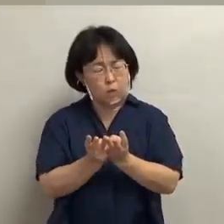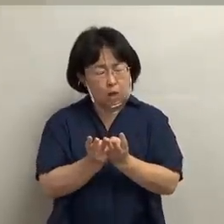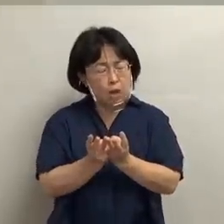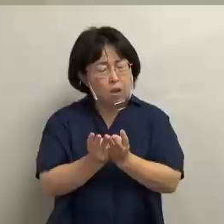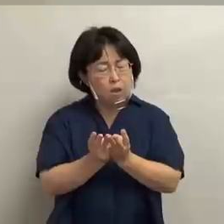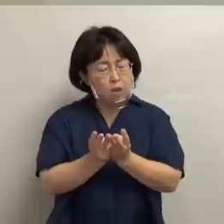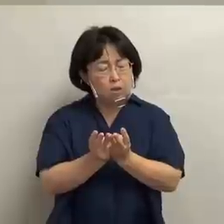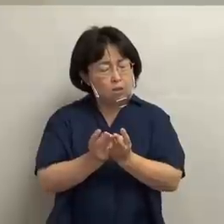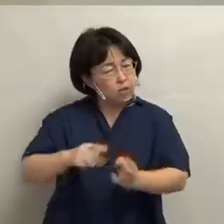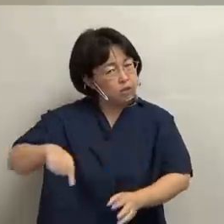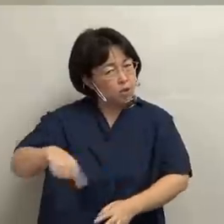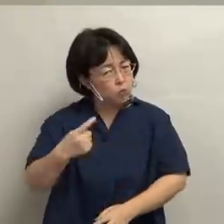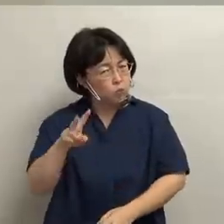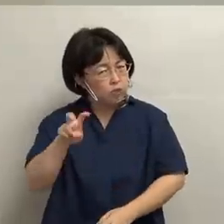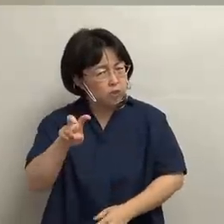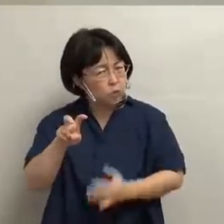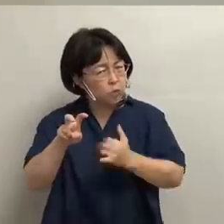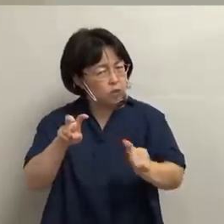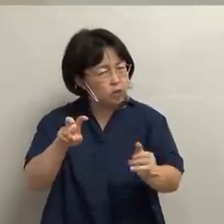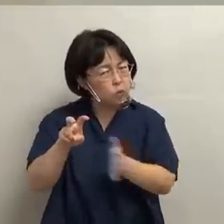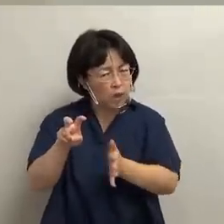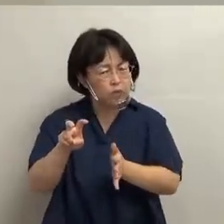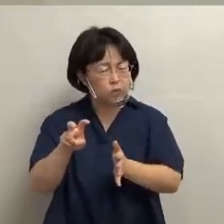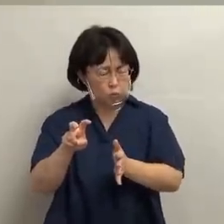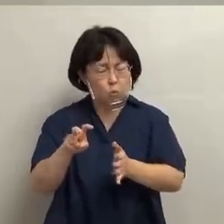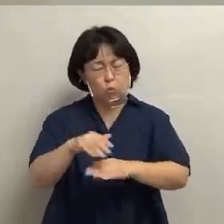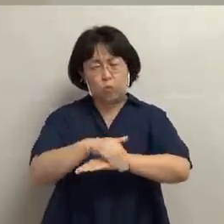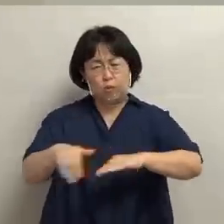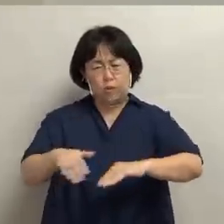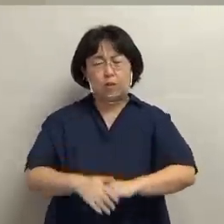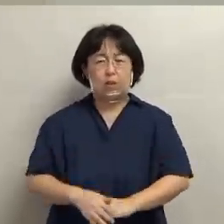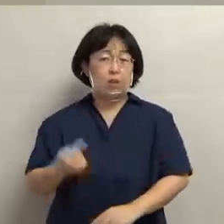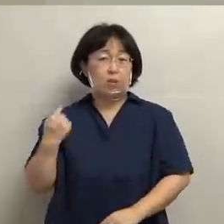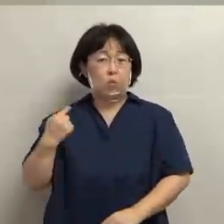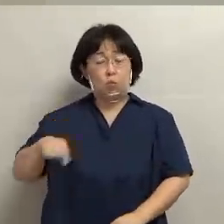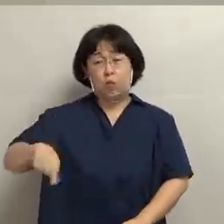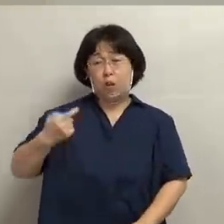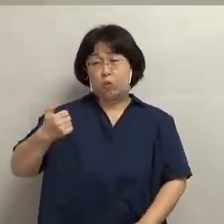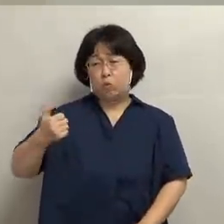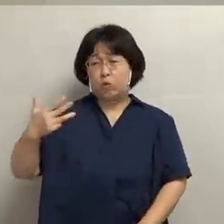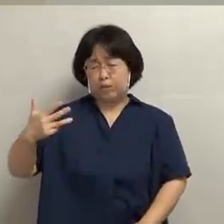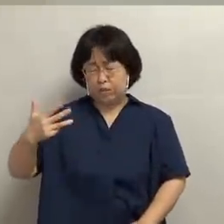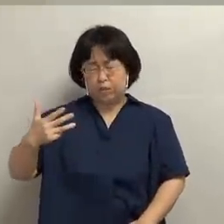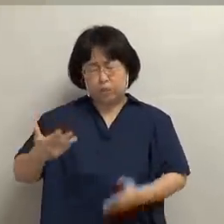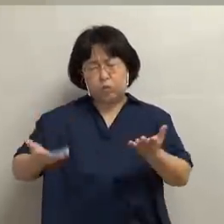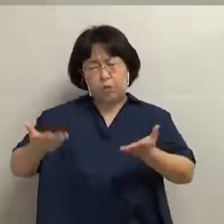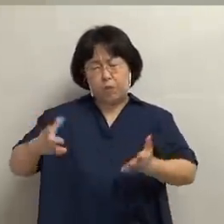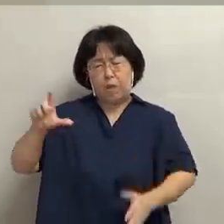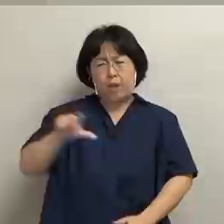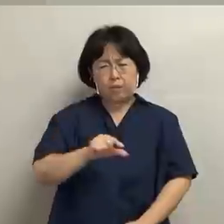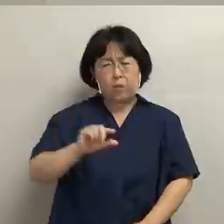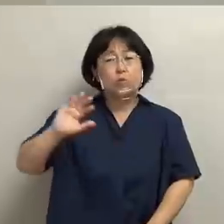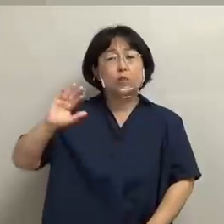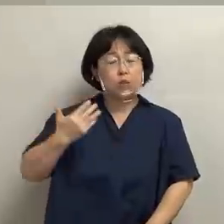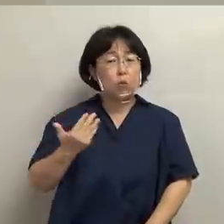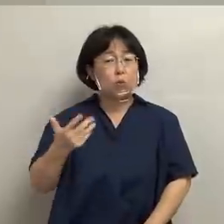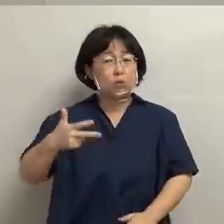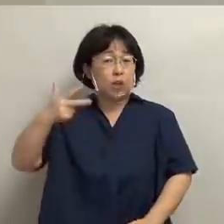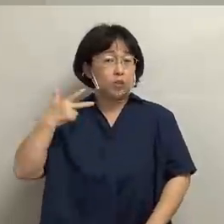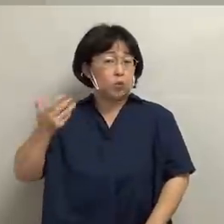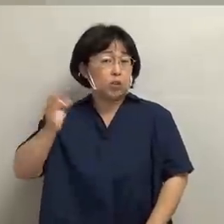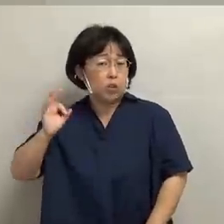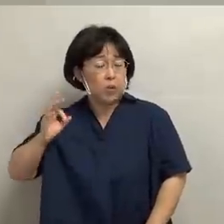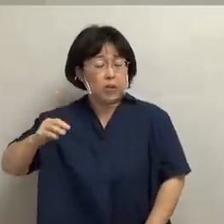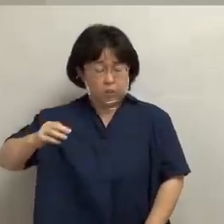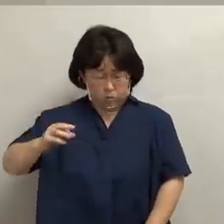120人程度になる見込みです昨日の158人よりは少ないですがまぁ先週の金曜日の106人